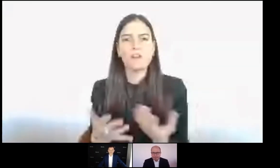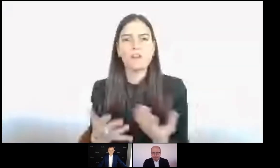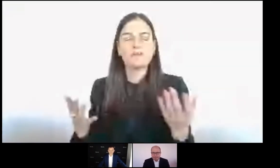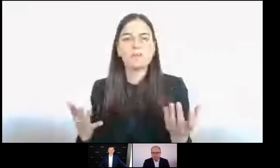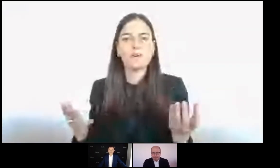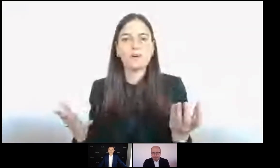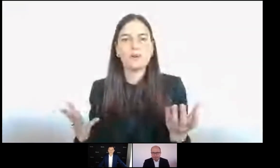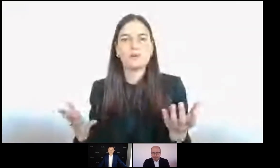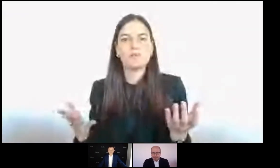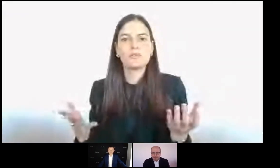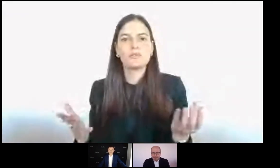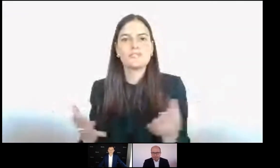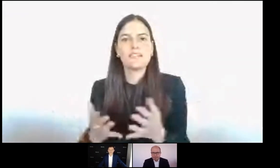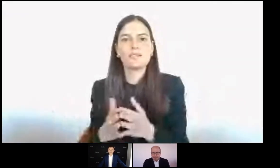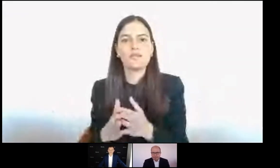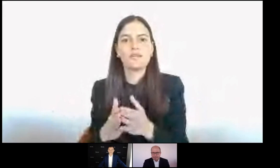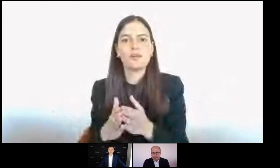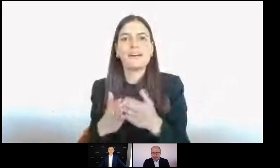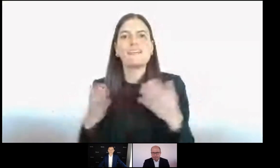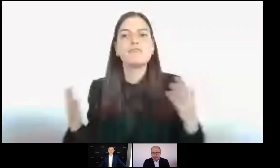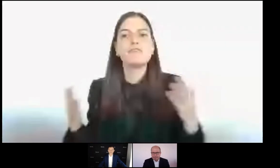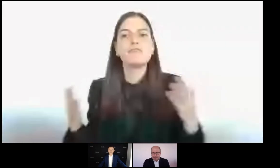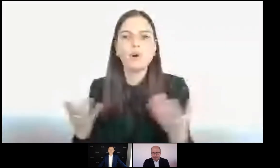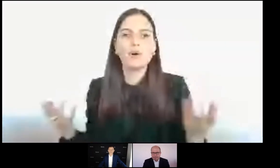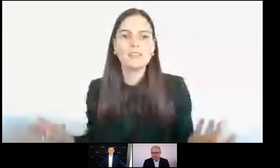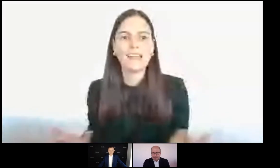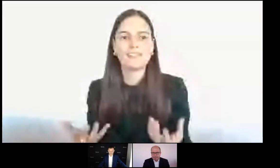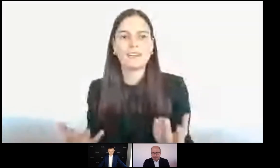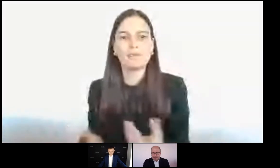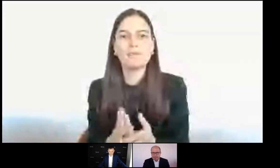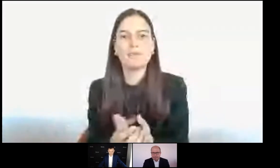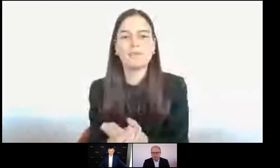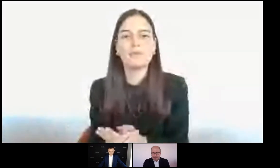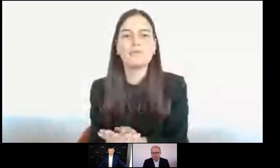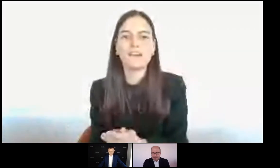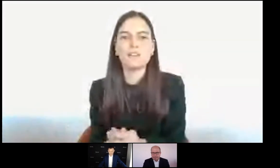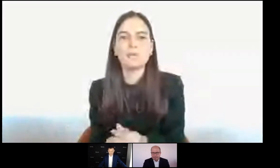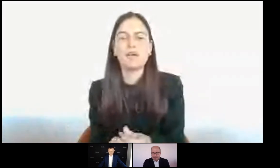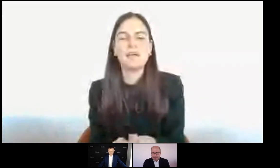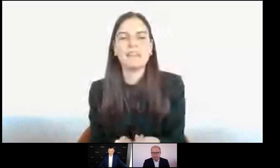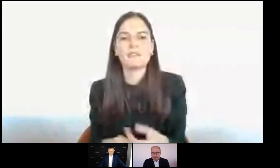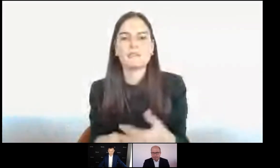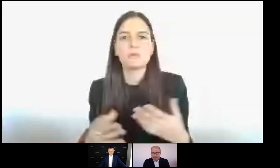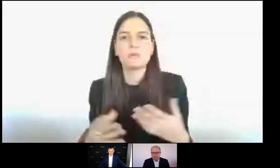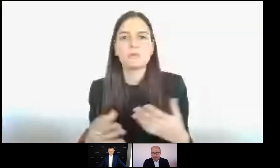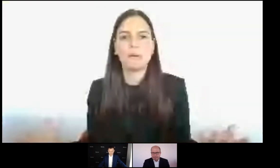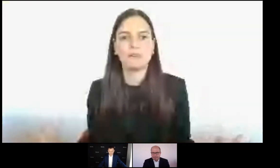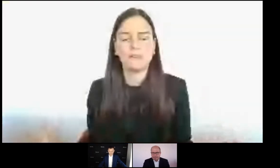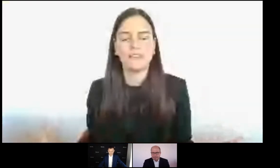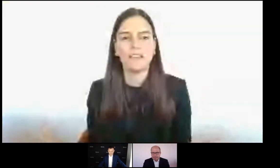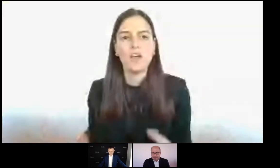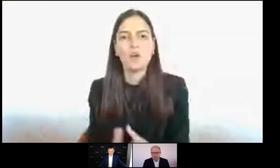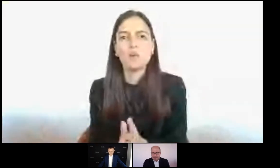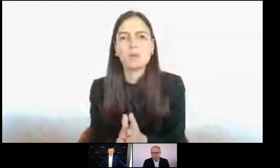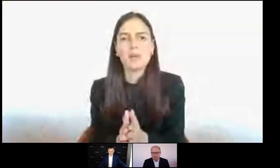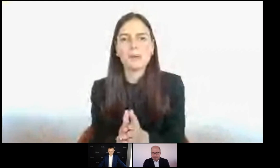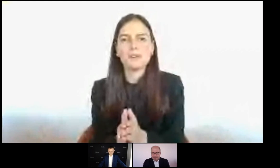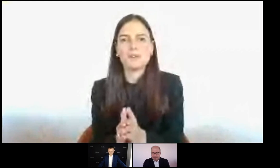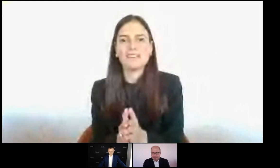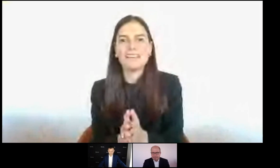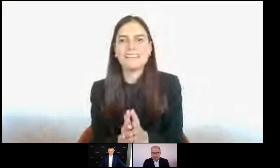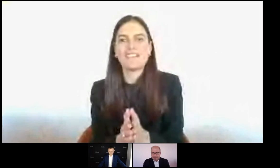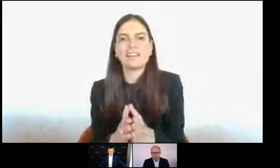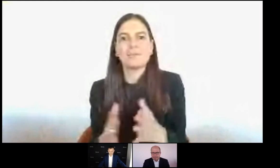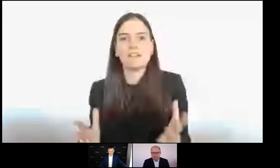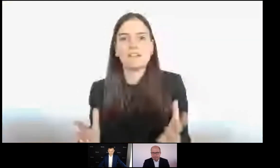prisme de cette réforme retraite qu'a voulu le gouvernement avec ce plan épargne retraite. Le plan